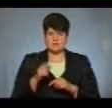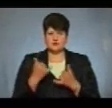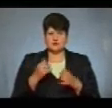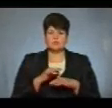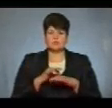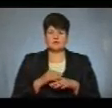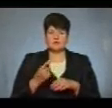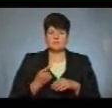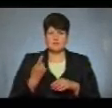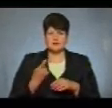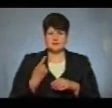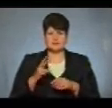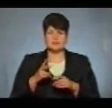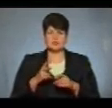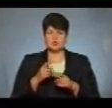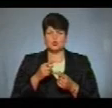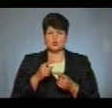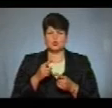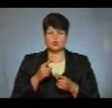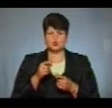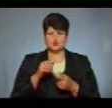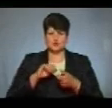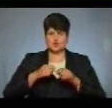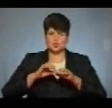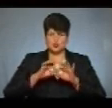проводить майстер-клас зі жгутової спіральної кераміки.